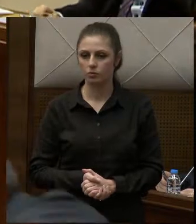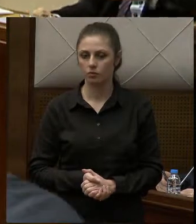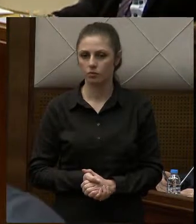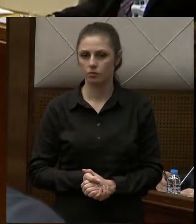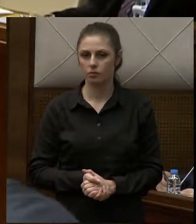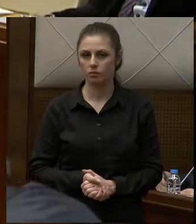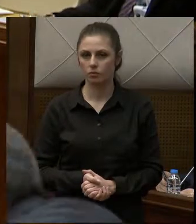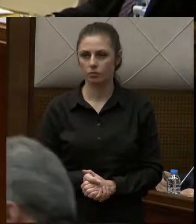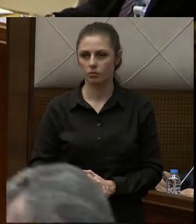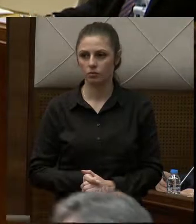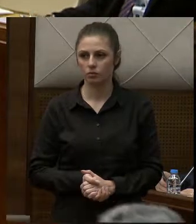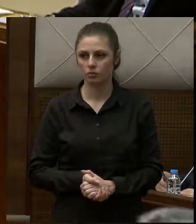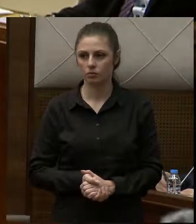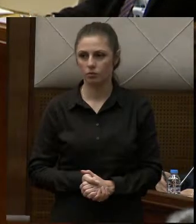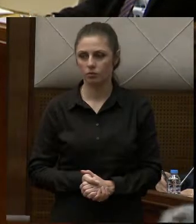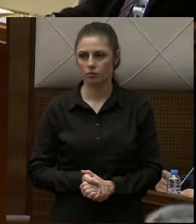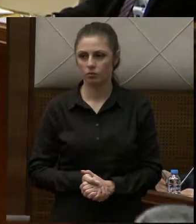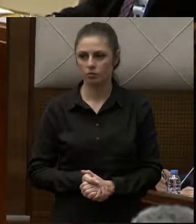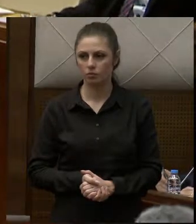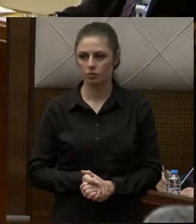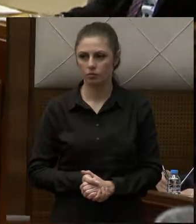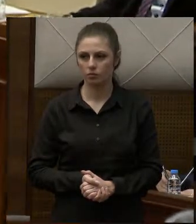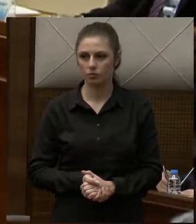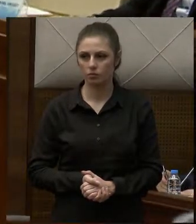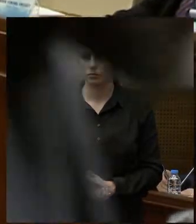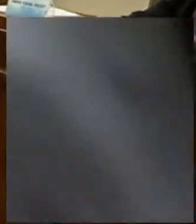Başka söz almak isteyen var mı? Buyurun Coşkun Bey. Buyurun.